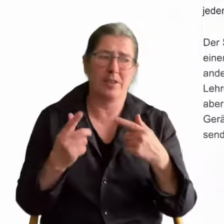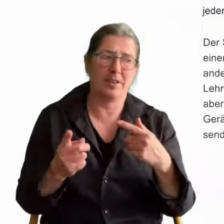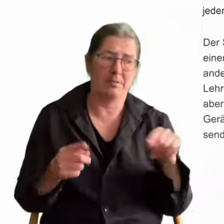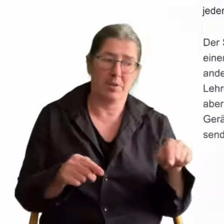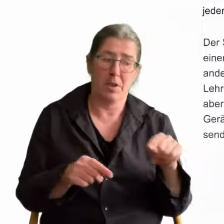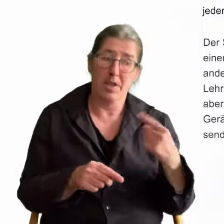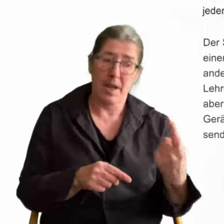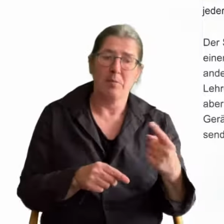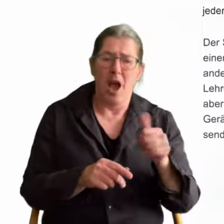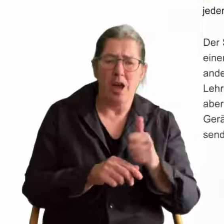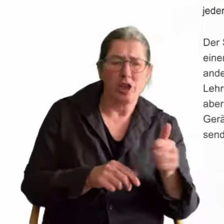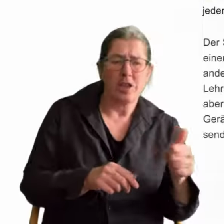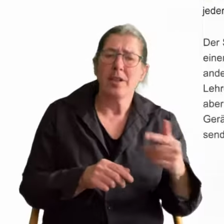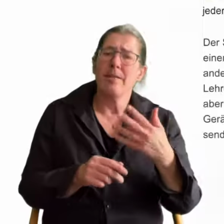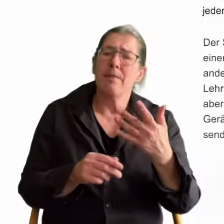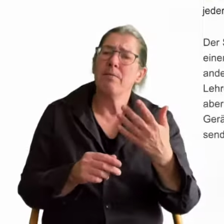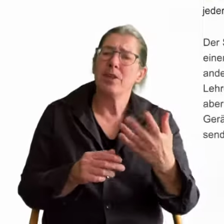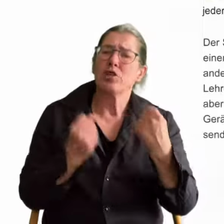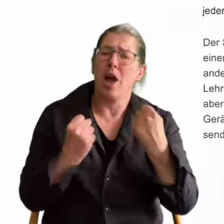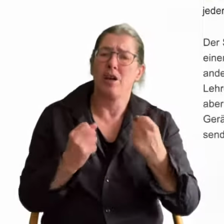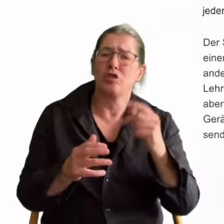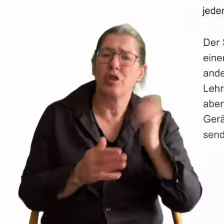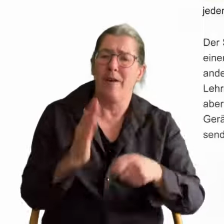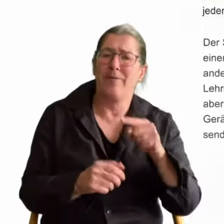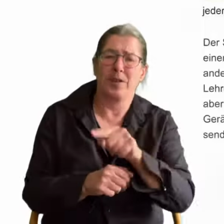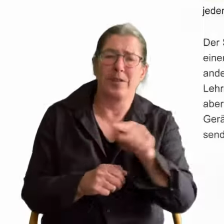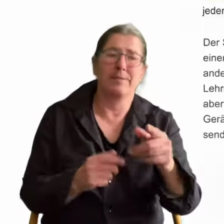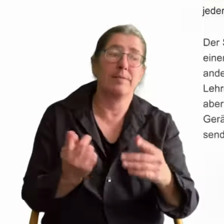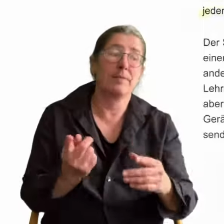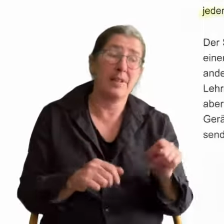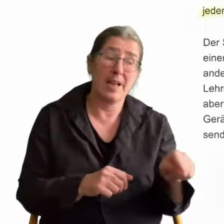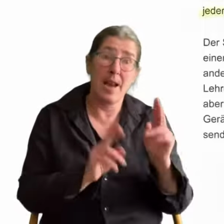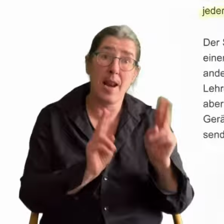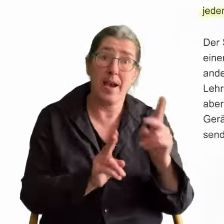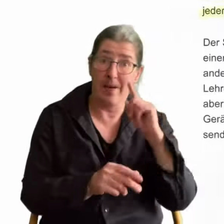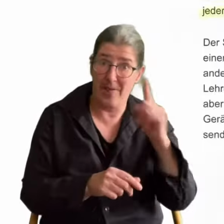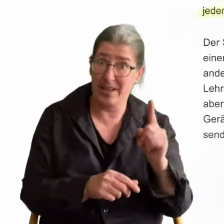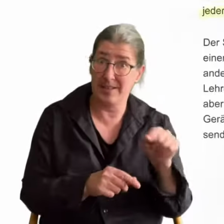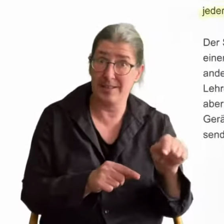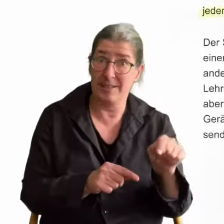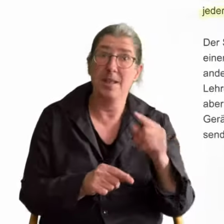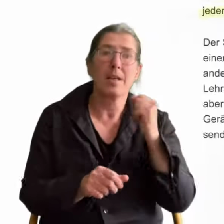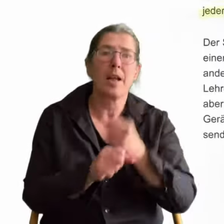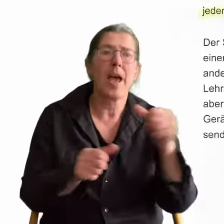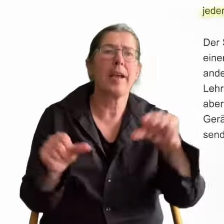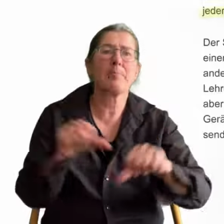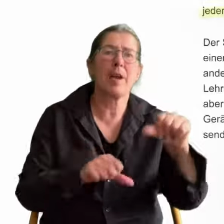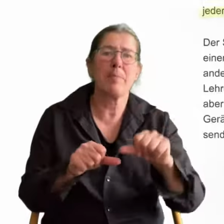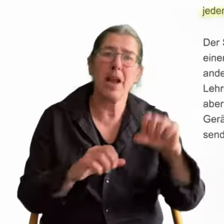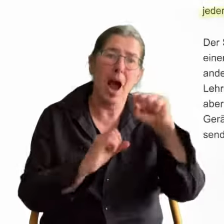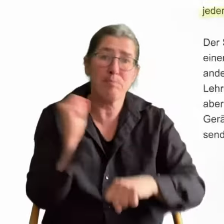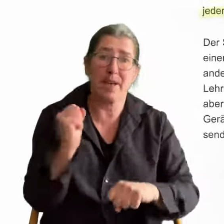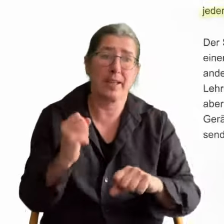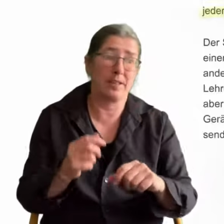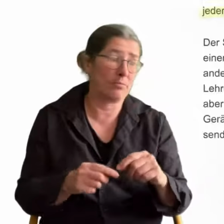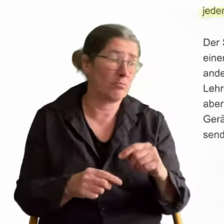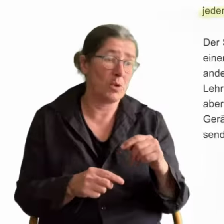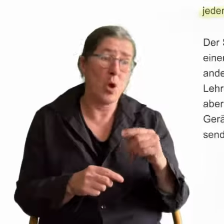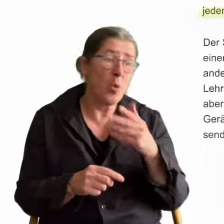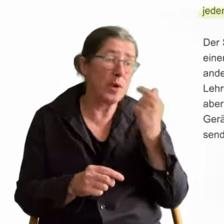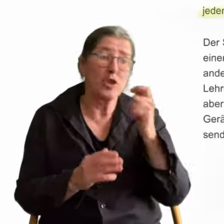an strafen verteilt der sogenannte lehrer weiß dass er jederzeit das experiment abbrechen kann ohne irgendwelche